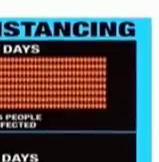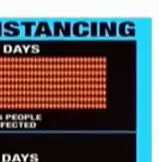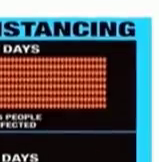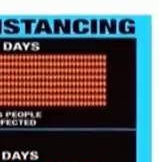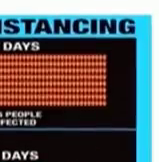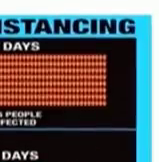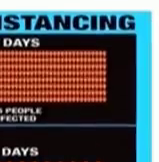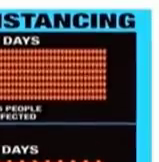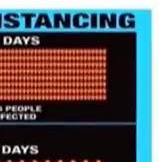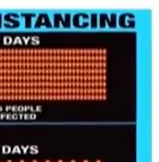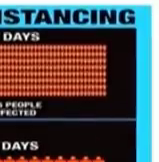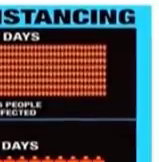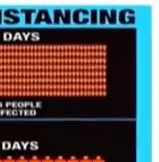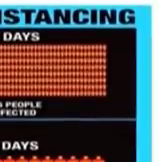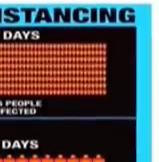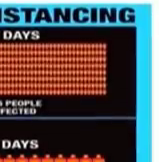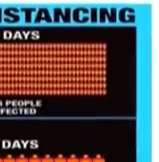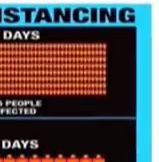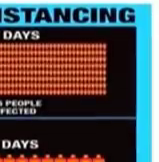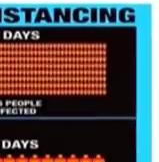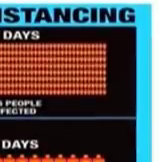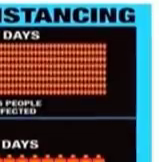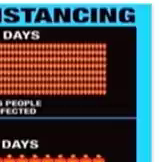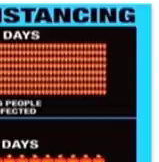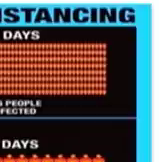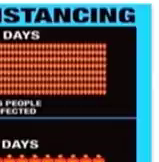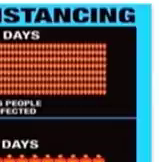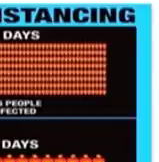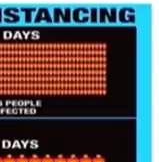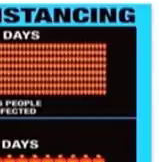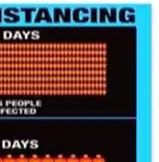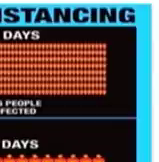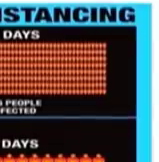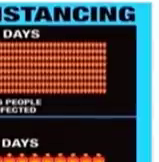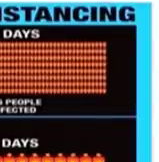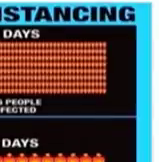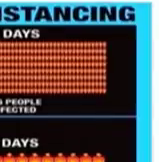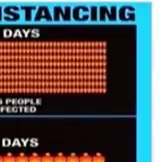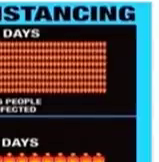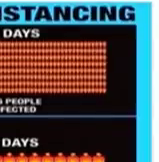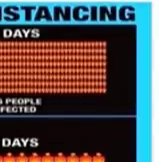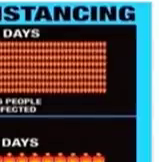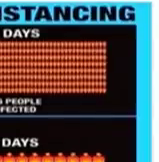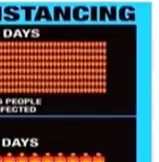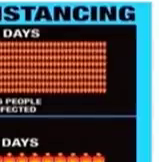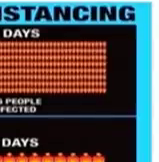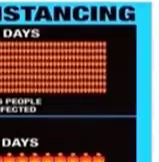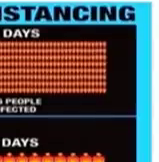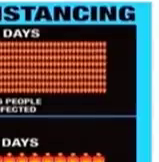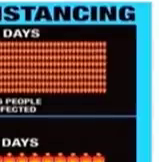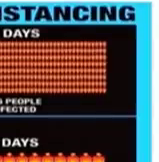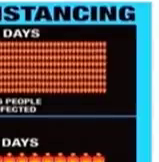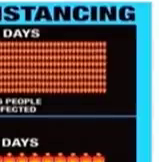ଆପଣମାନେ ଜାଣିଛନ୍ତି COVID-19 ପାଇଁ ସୁରକ୍ଷିତ ରହିବା ପାଇଁ ସରକାର ବିଭିନ୍ନ ନିର୍ଦ୍ଦେଶନାମା